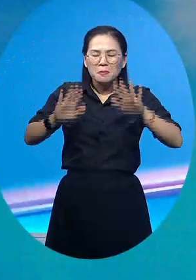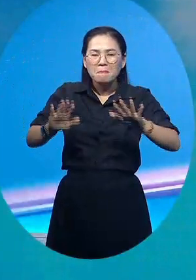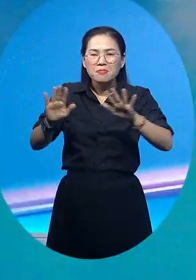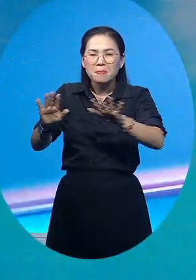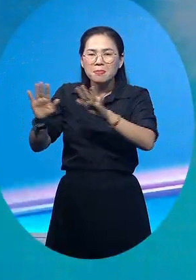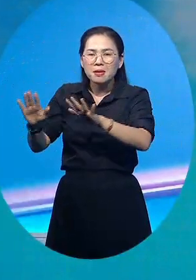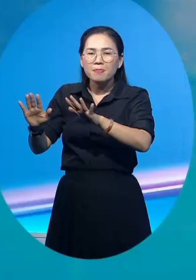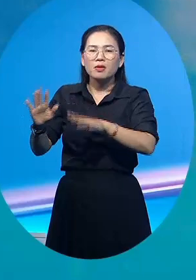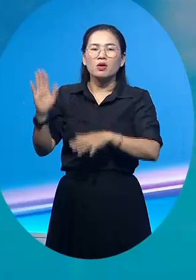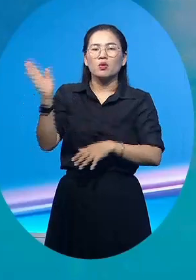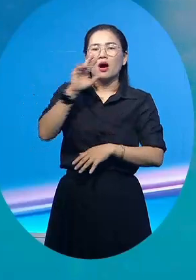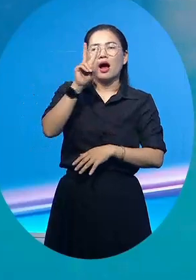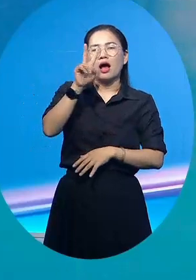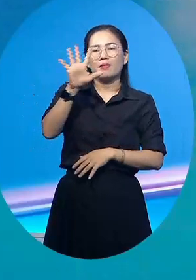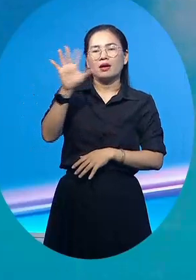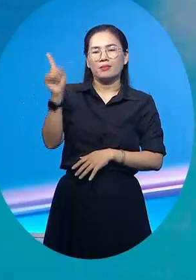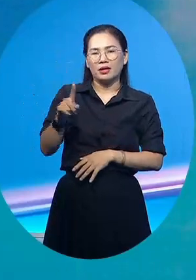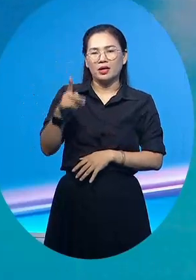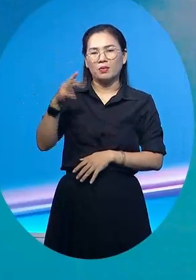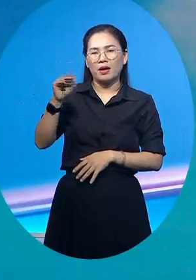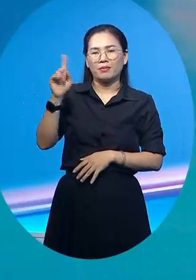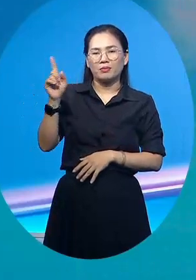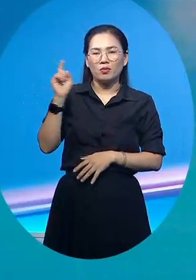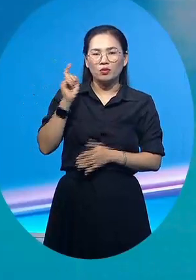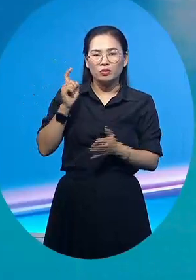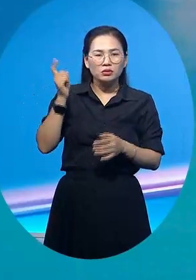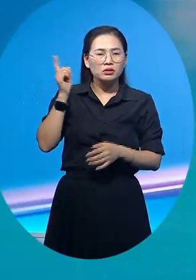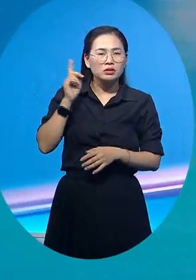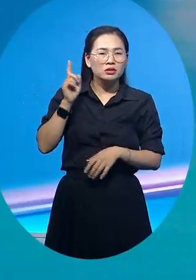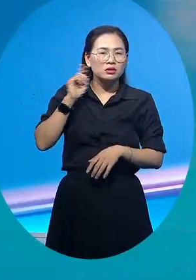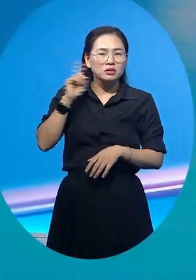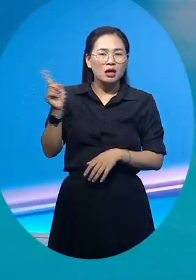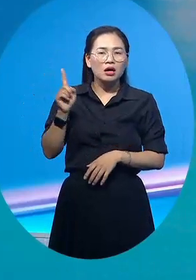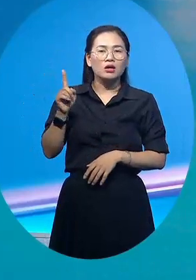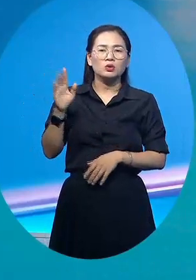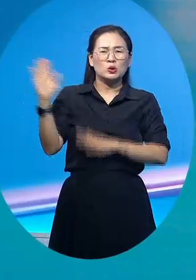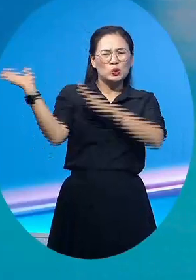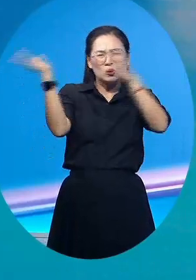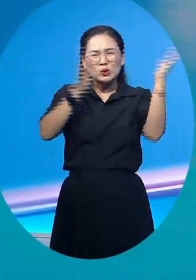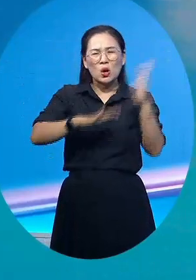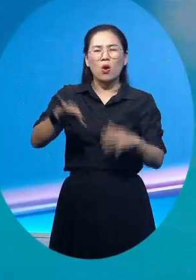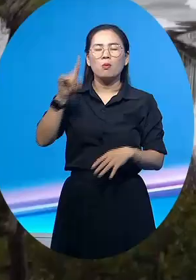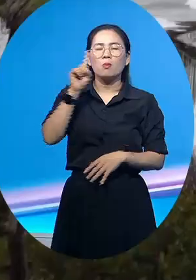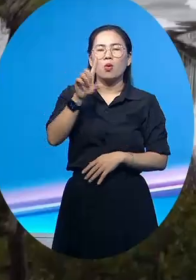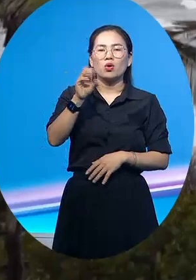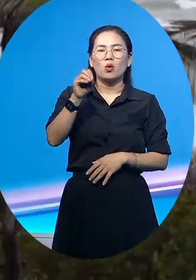di chuyển với tốc độ 25 km/h với sức gió lên tới 104 km/h